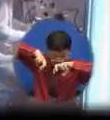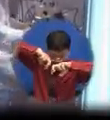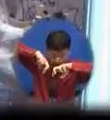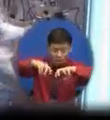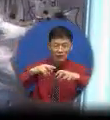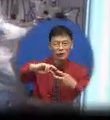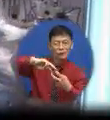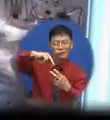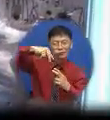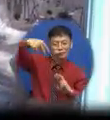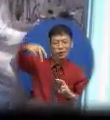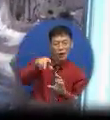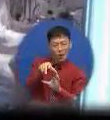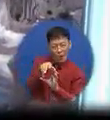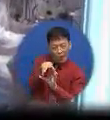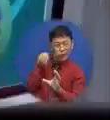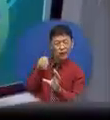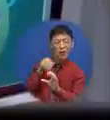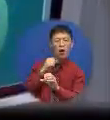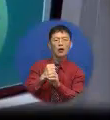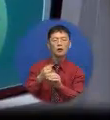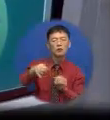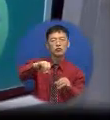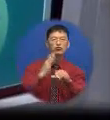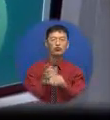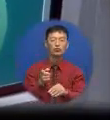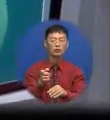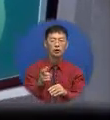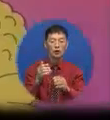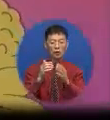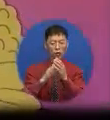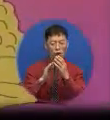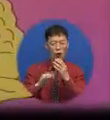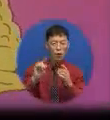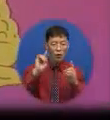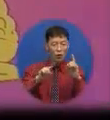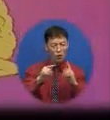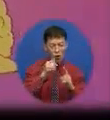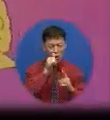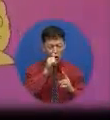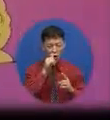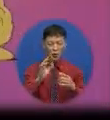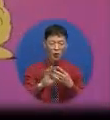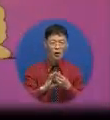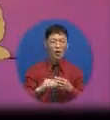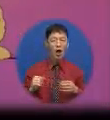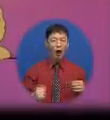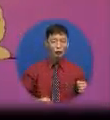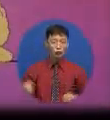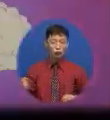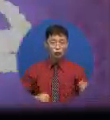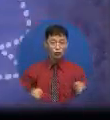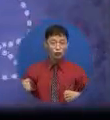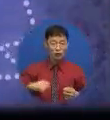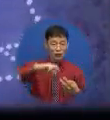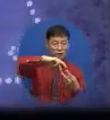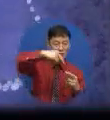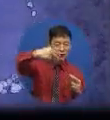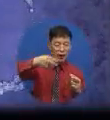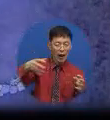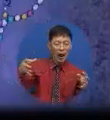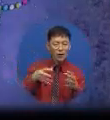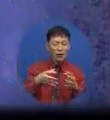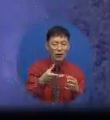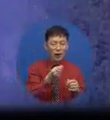공룡의 DNA를 끄집어내는 작업을 지금 이제 실험실에서 하죠. 그러다가 이제 좀 손상된 부분은 이 개구리 DNA를